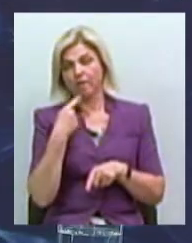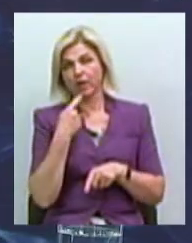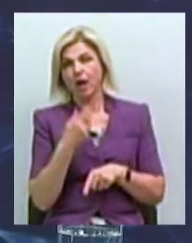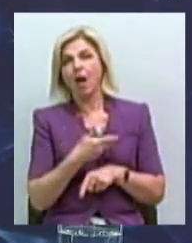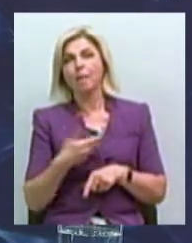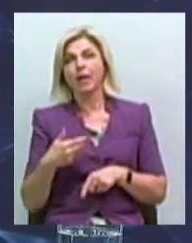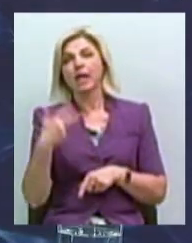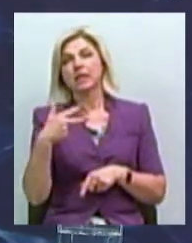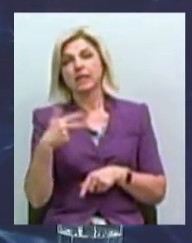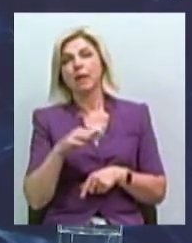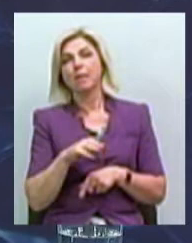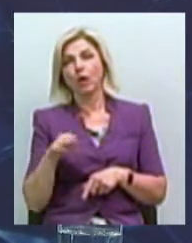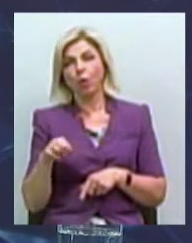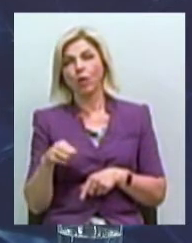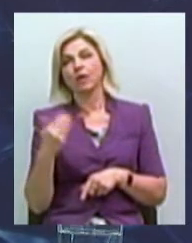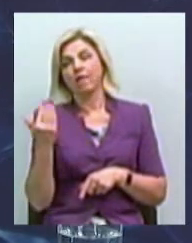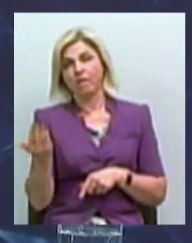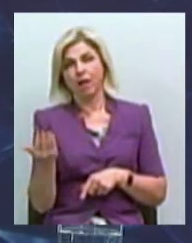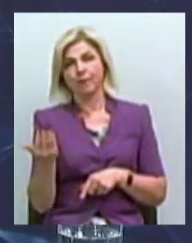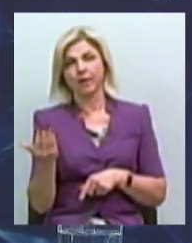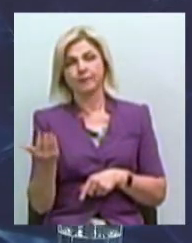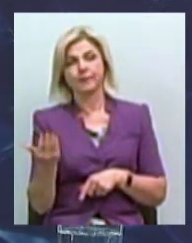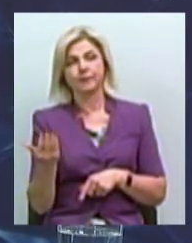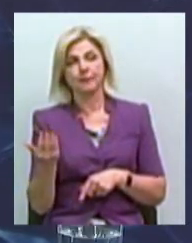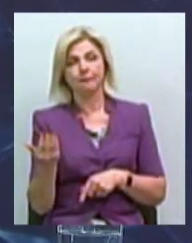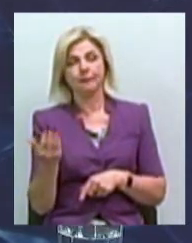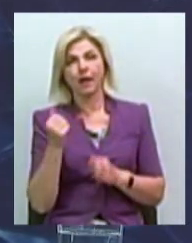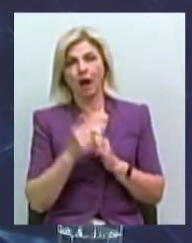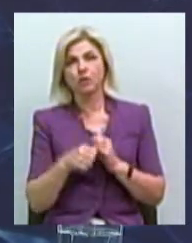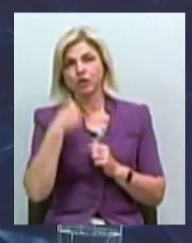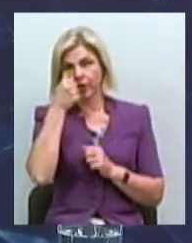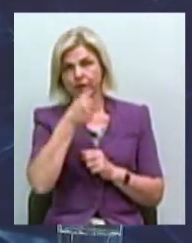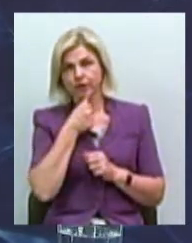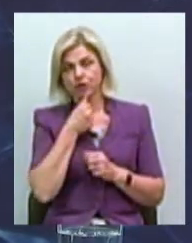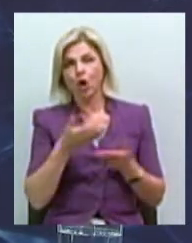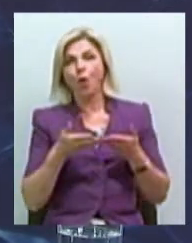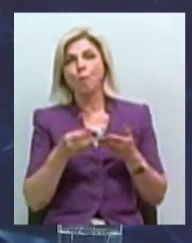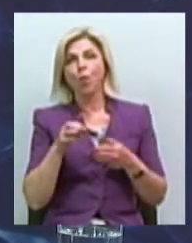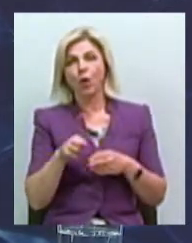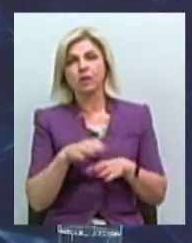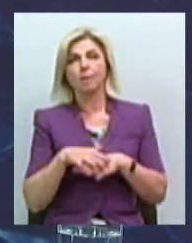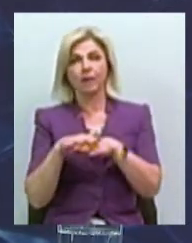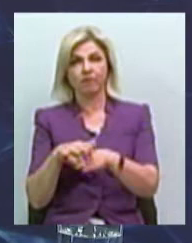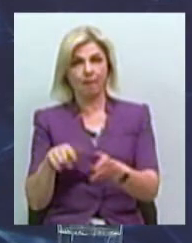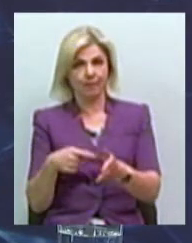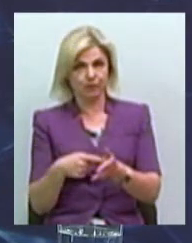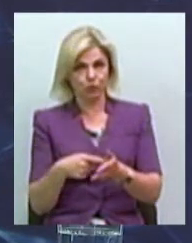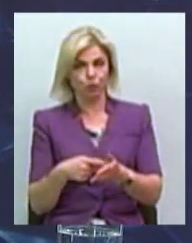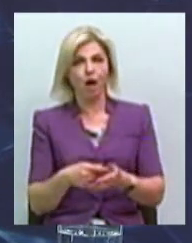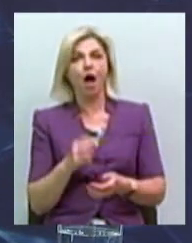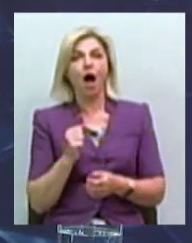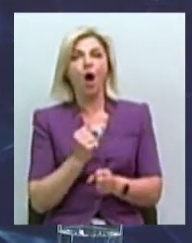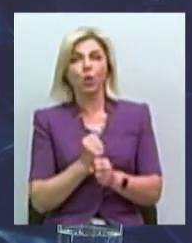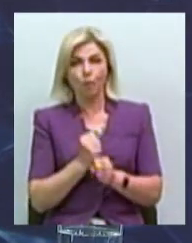на 30 мільйонів там ПДФО щорічно порт перечисляє, перераховує місту. Так робіть